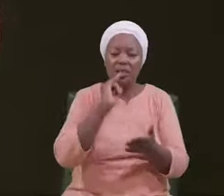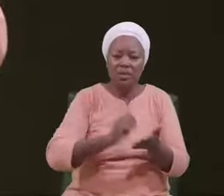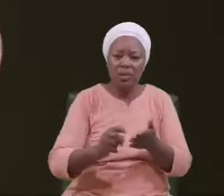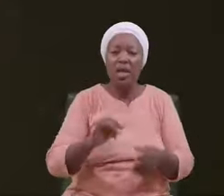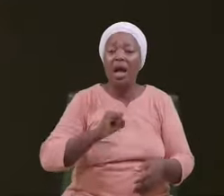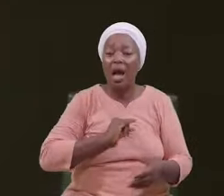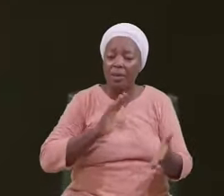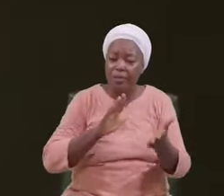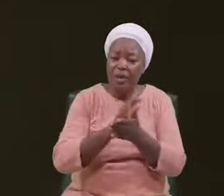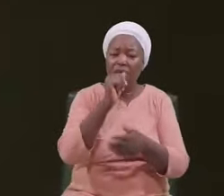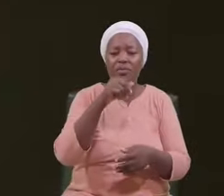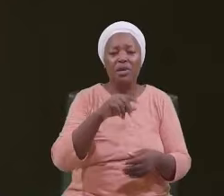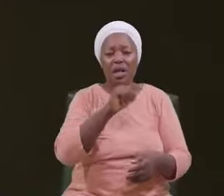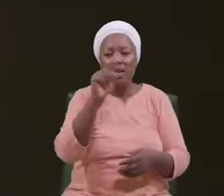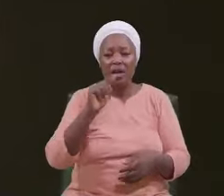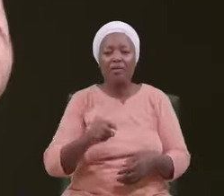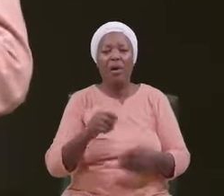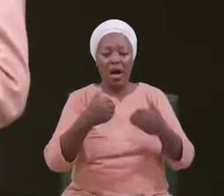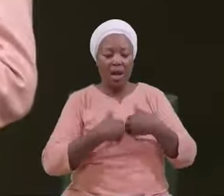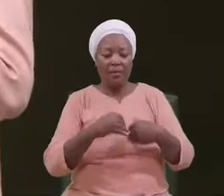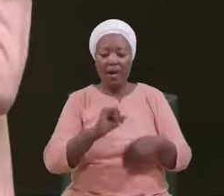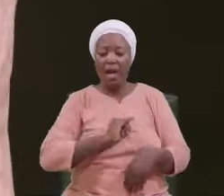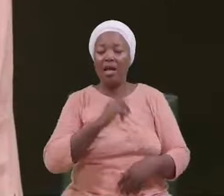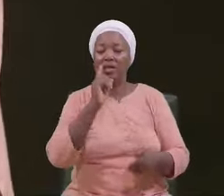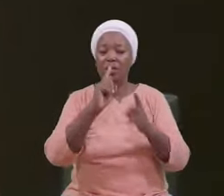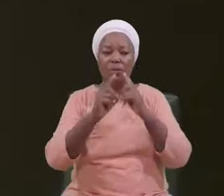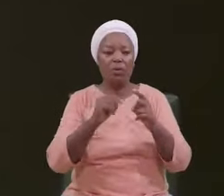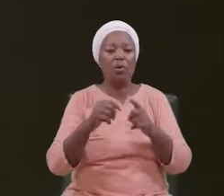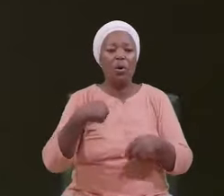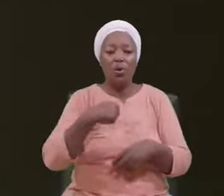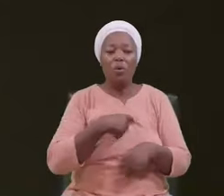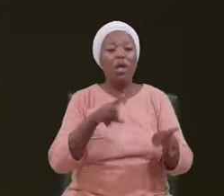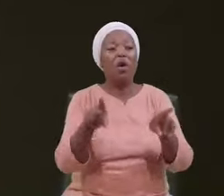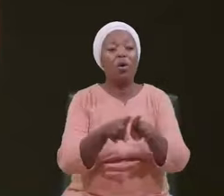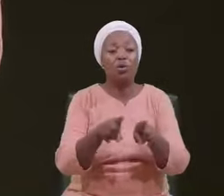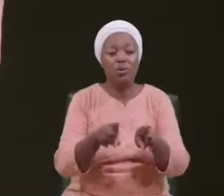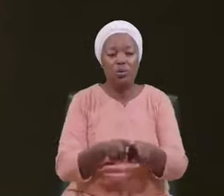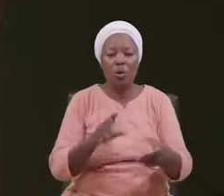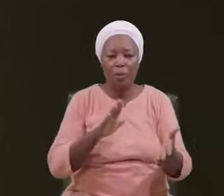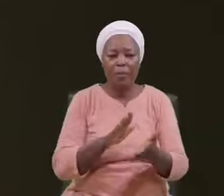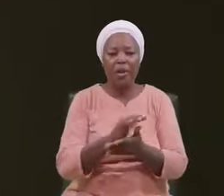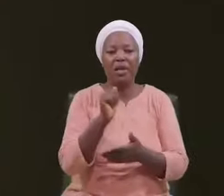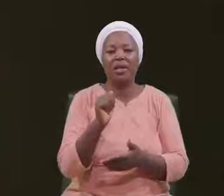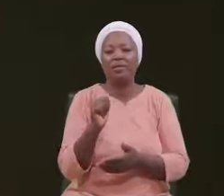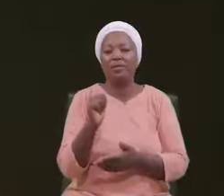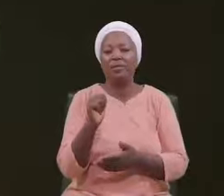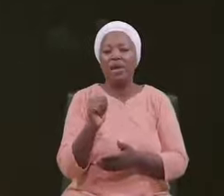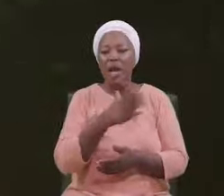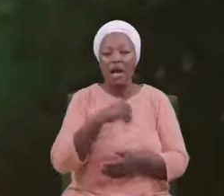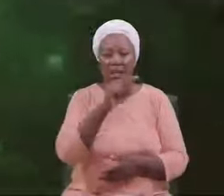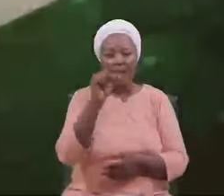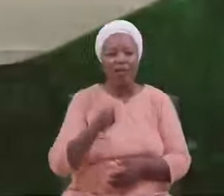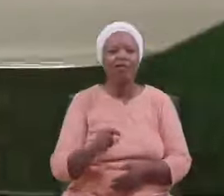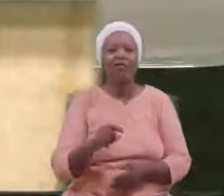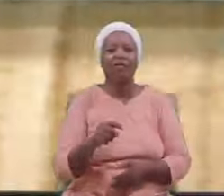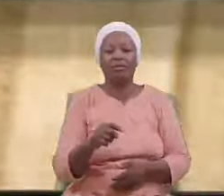j'ai cru, c'est pourquoi j'ai parlé. Nous aussi, nous croyons et c'est pour cela que nous parlons.